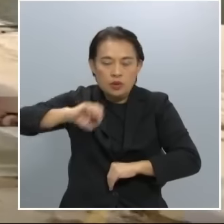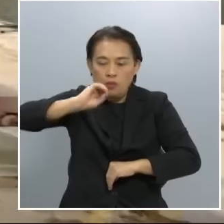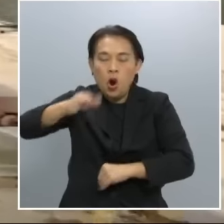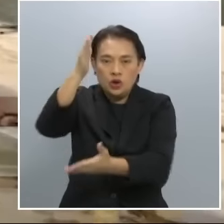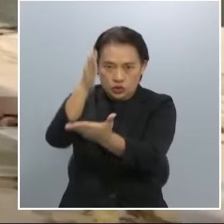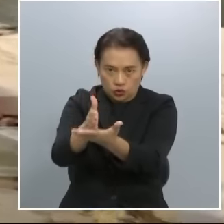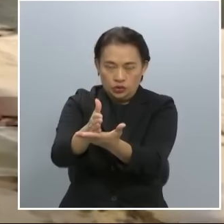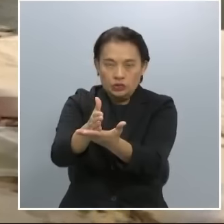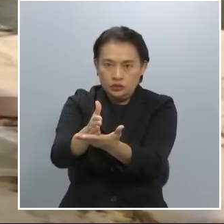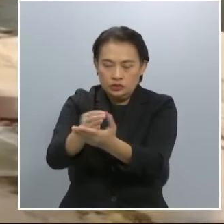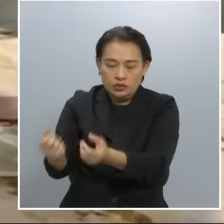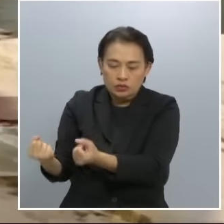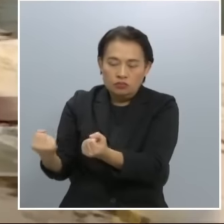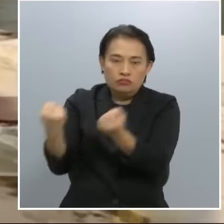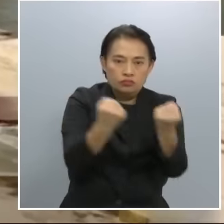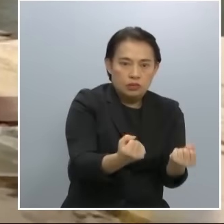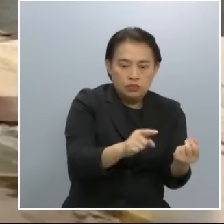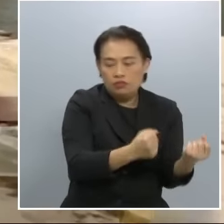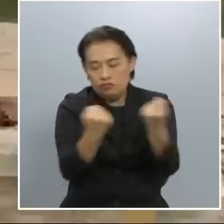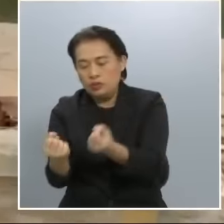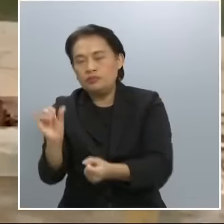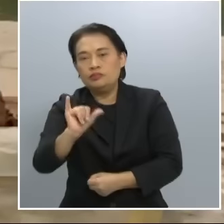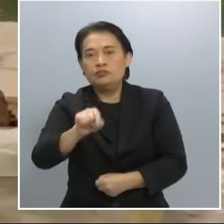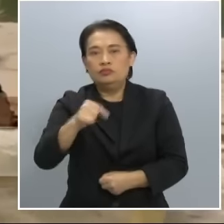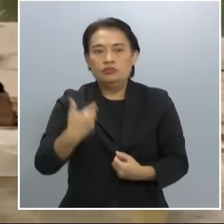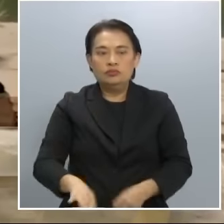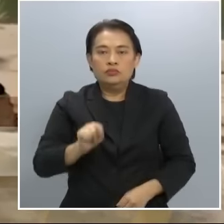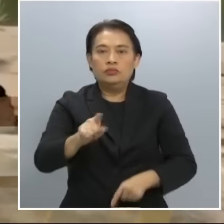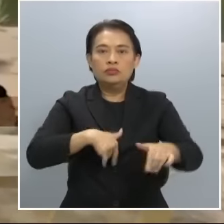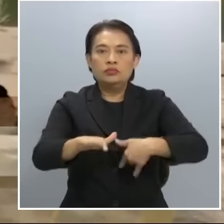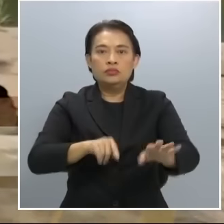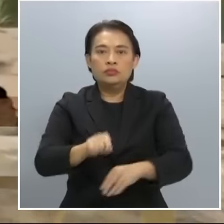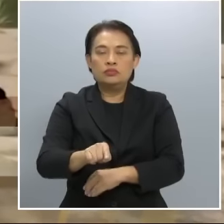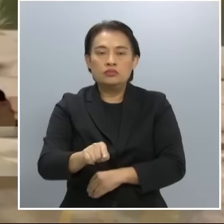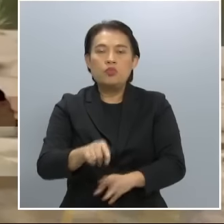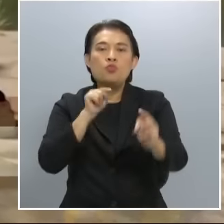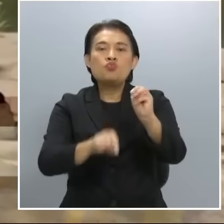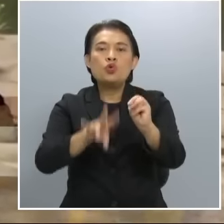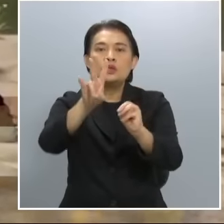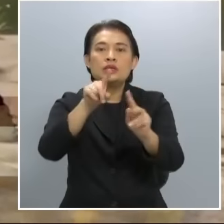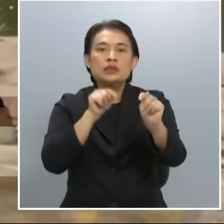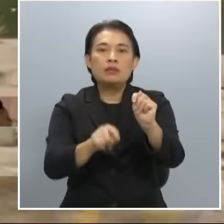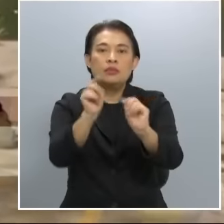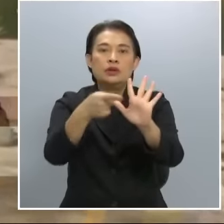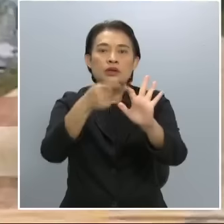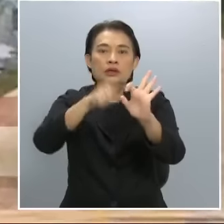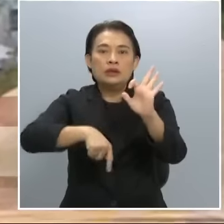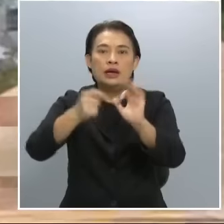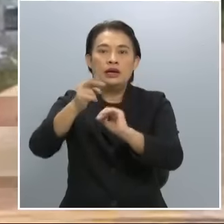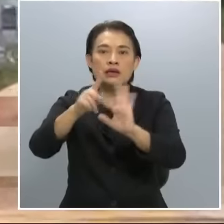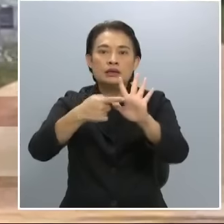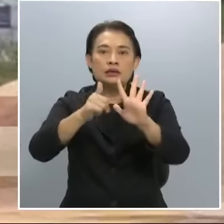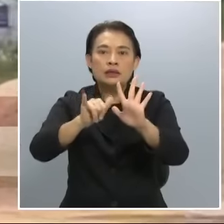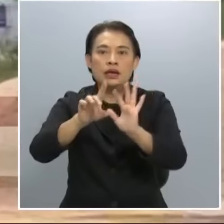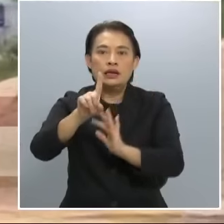นทันทีแล้วก็มีแรงงานราษฎรไทยบ้านบางตะเกียนใต้ที่หมู่7ตำบลท่าสายลวดถูกกระสุนปืนขนาดเล็ก